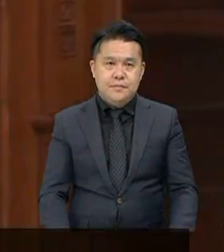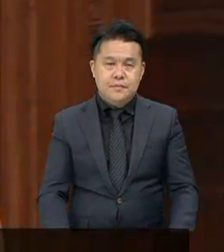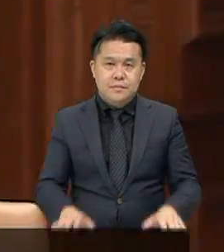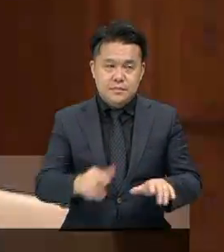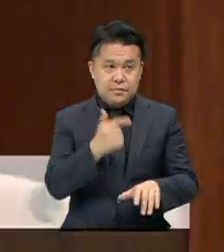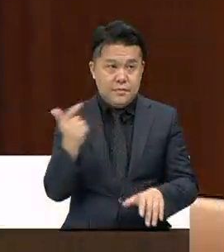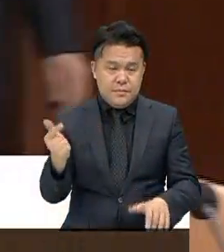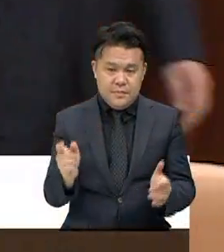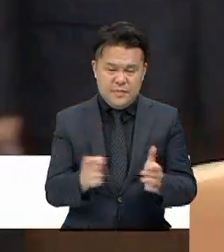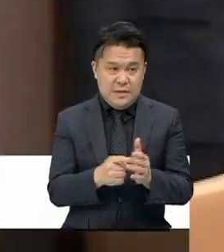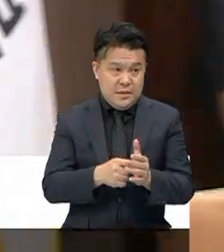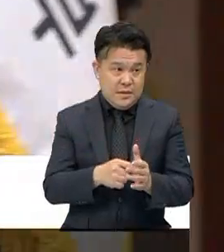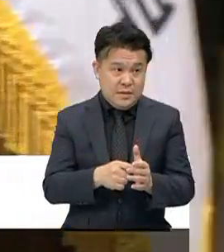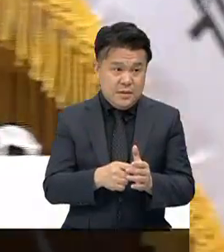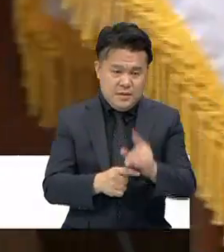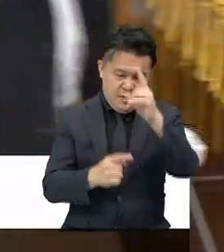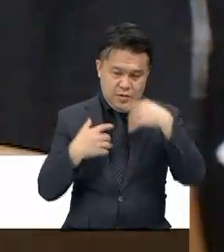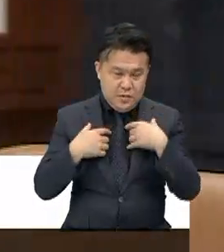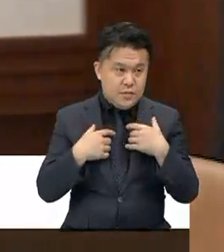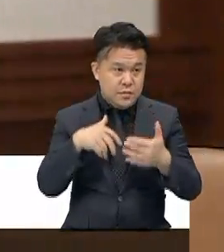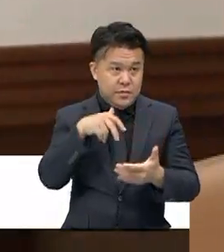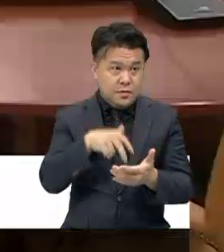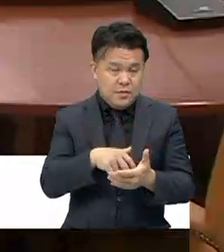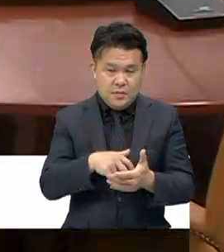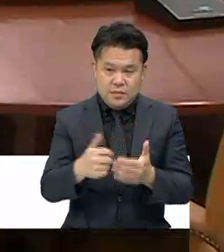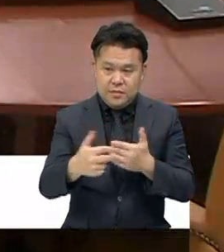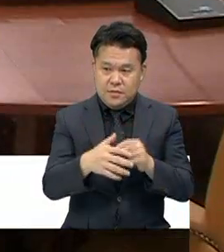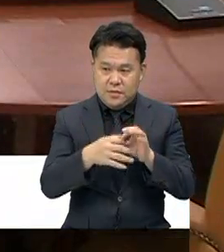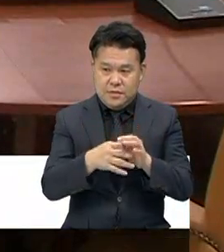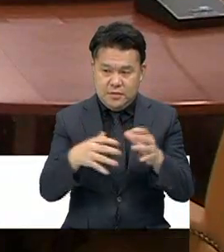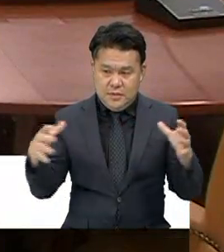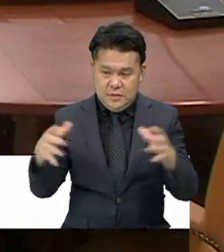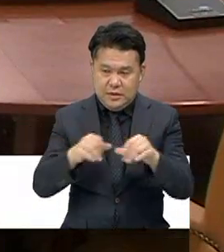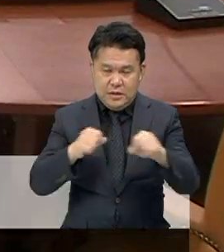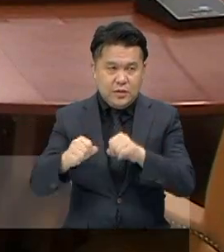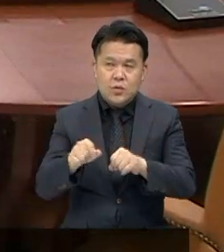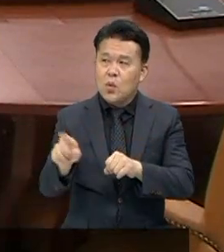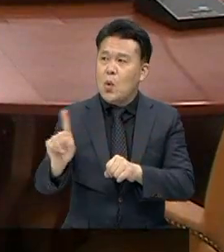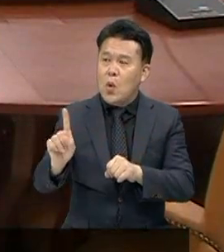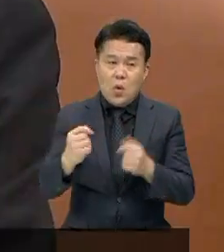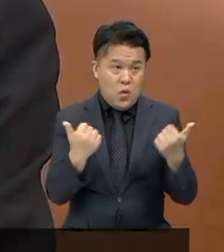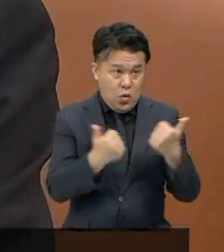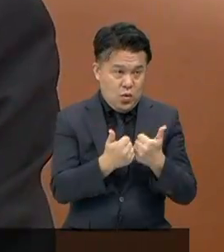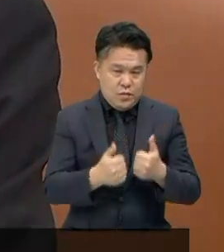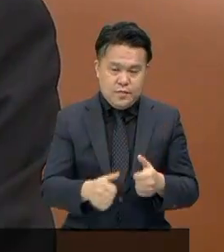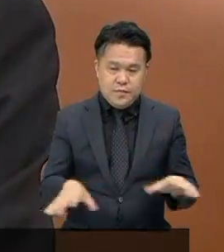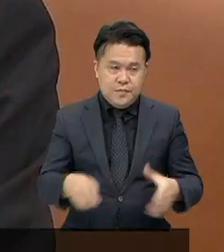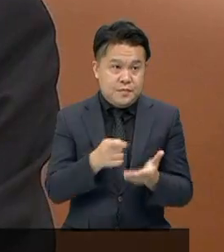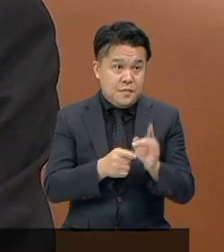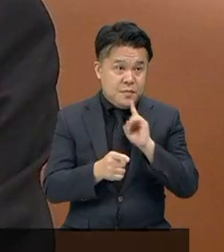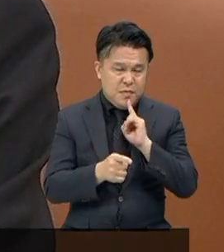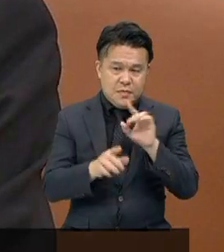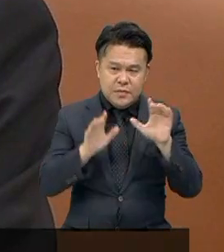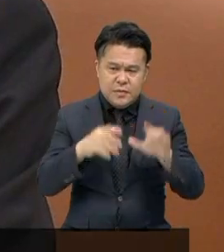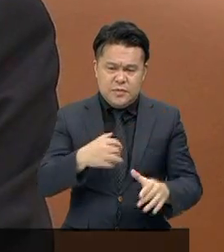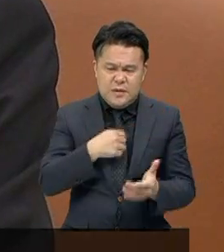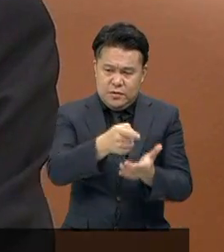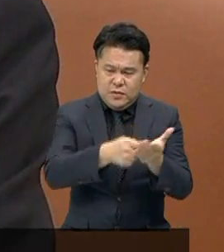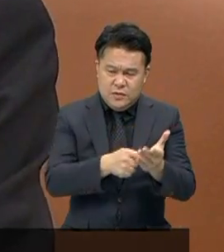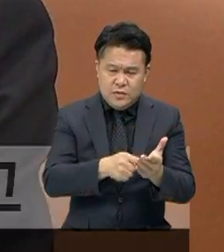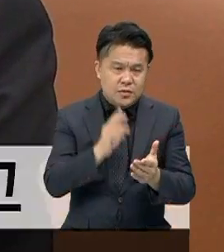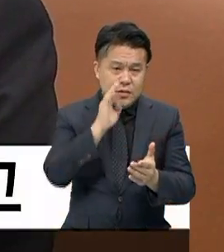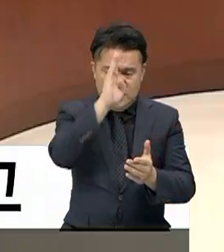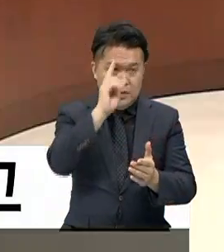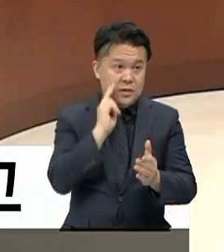오늘 오후 긴급히 열린 범정부 차원의 의료계 집단행동 대책회의. 정세균 총리는 위급한 수술과 중환자가